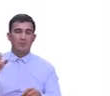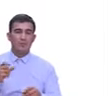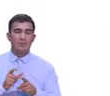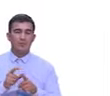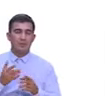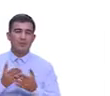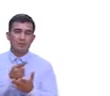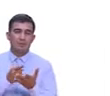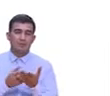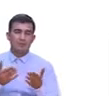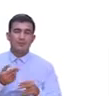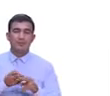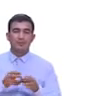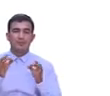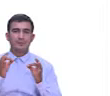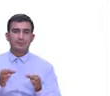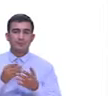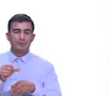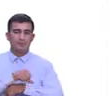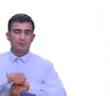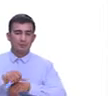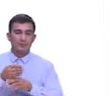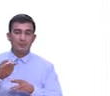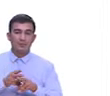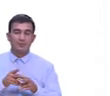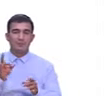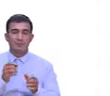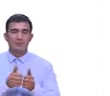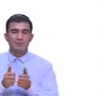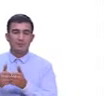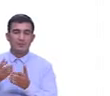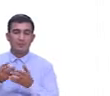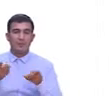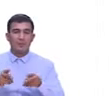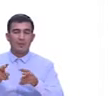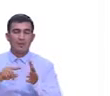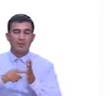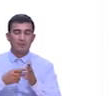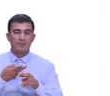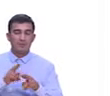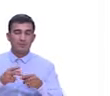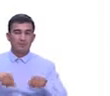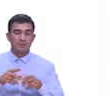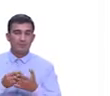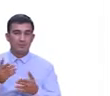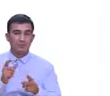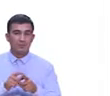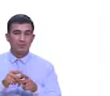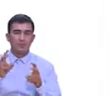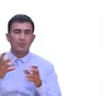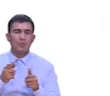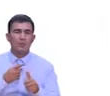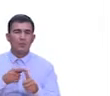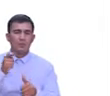Savol. To'g'ri chiziqning ikki nuqtasi va ular orasida yotgan nuqtalardan iborat qism qanday